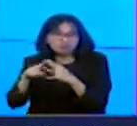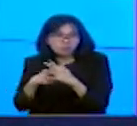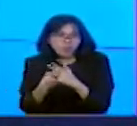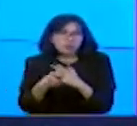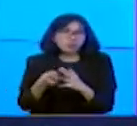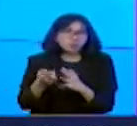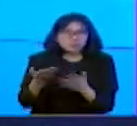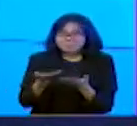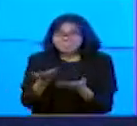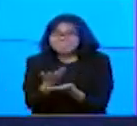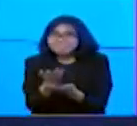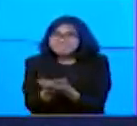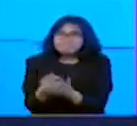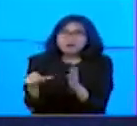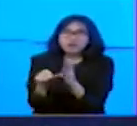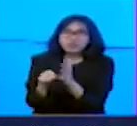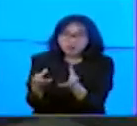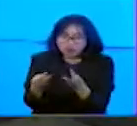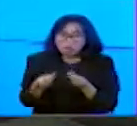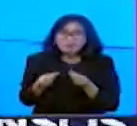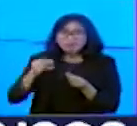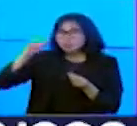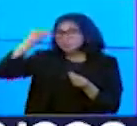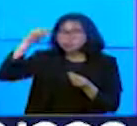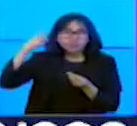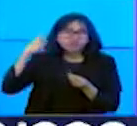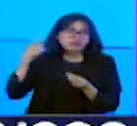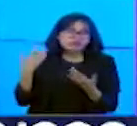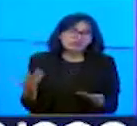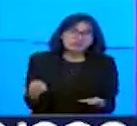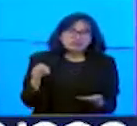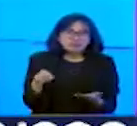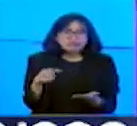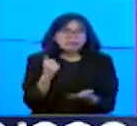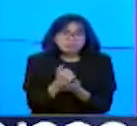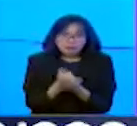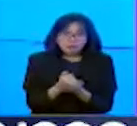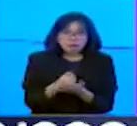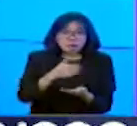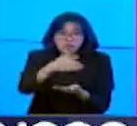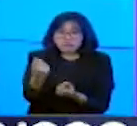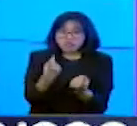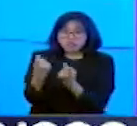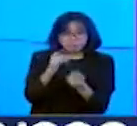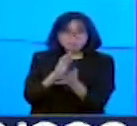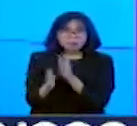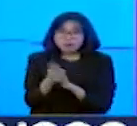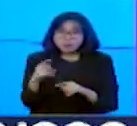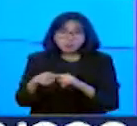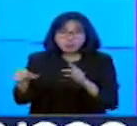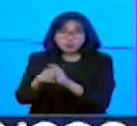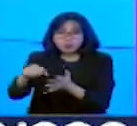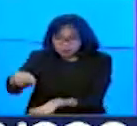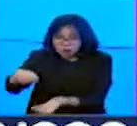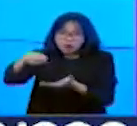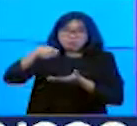Bagaimana susahnya untuk mendapat bantuan sosial dari pemerintah. Meski sudah didata, kantong bantuan sosial tak pernah datang ke